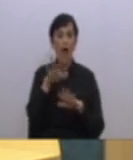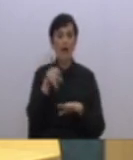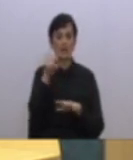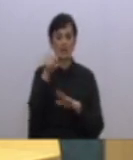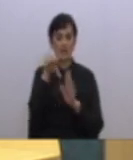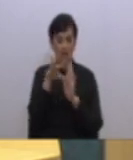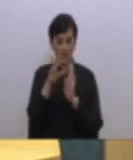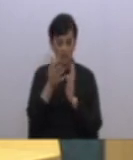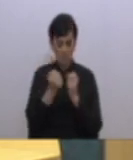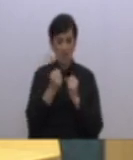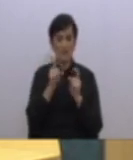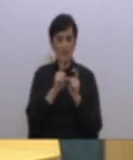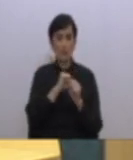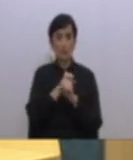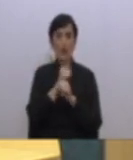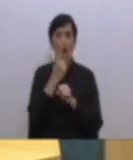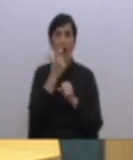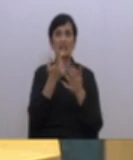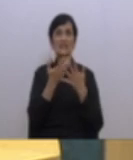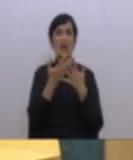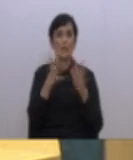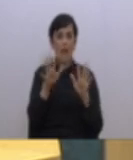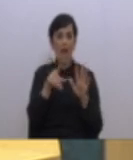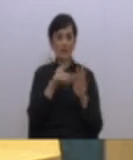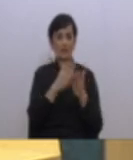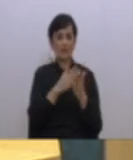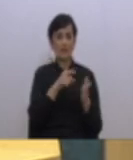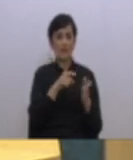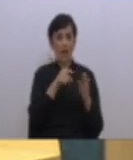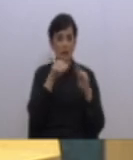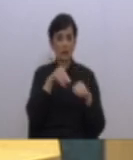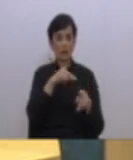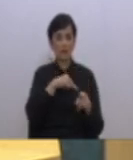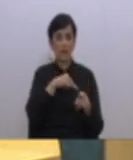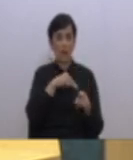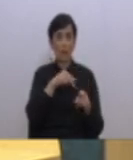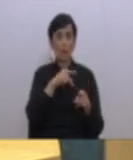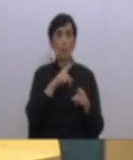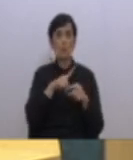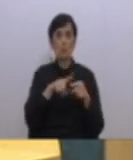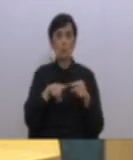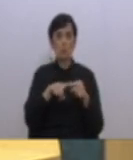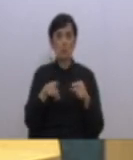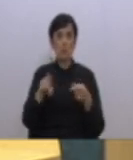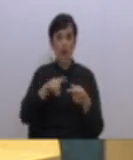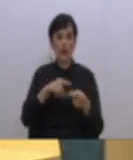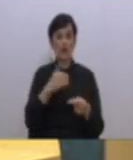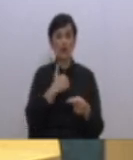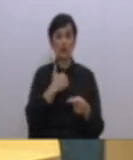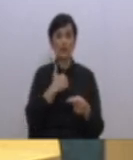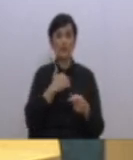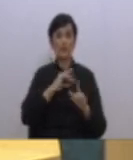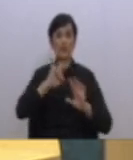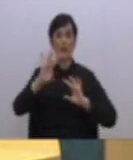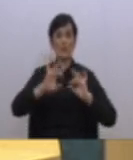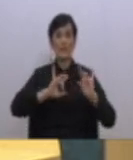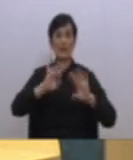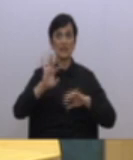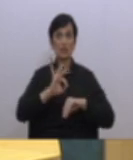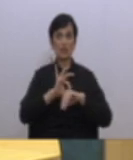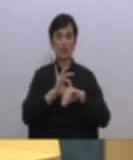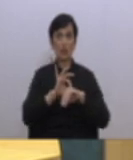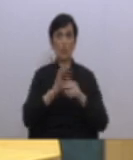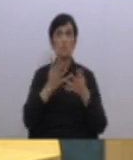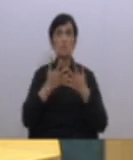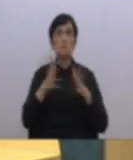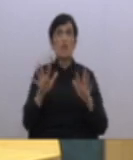de asemetic cu rodigua, da mușa e bună. Da, mi stau baze, Zalian Male, cu interop, prezentația ce au atarut, meti